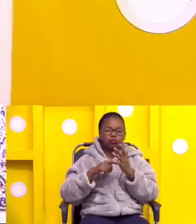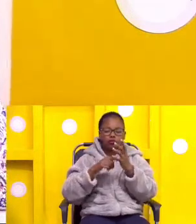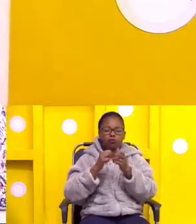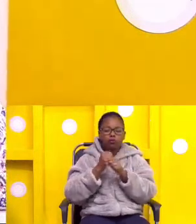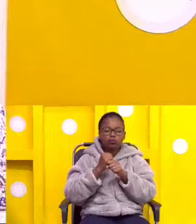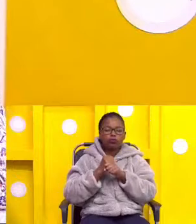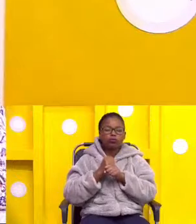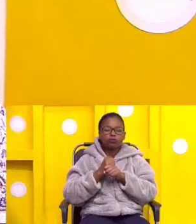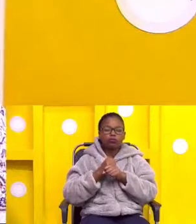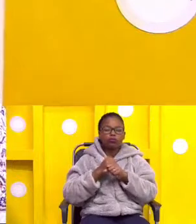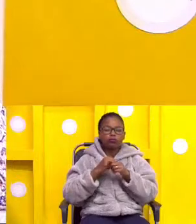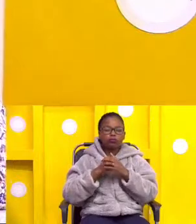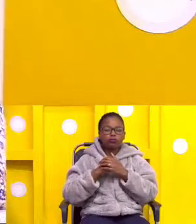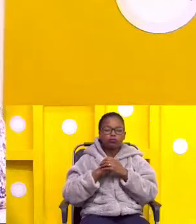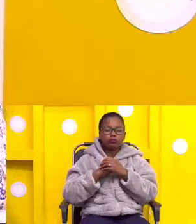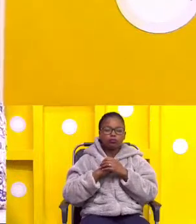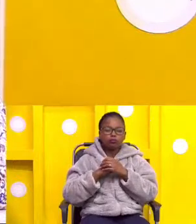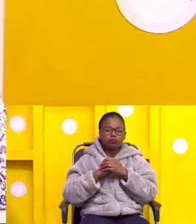wira.